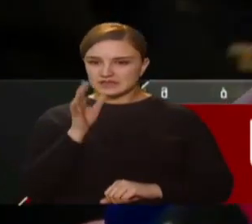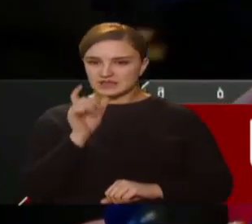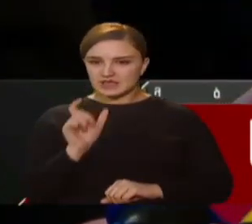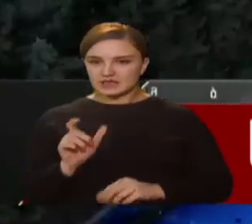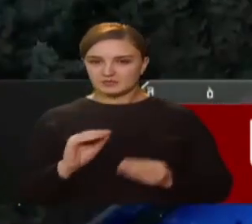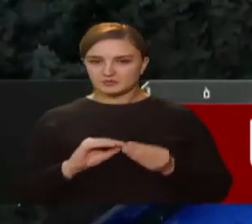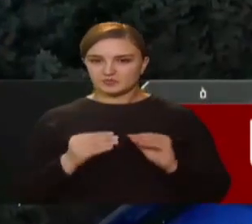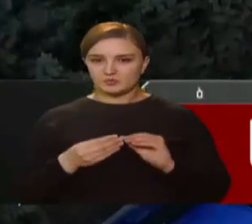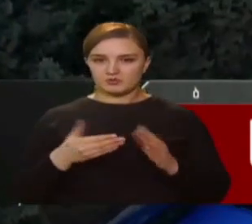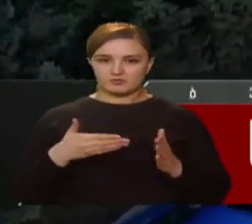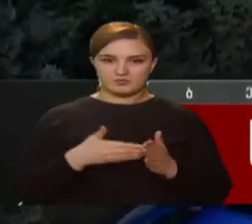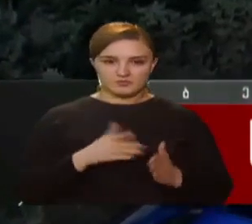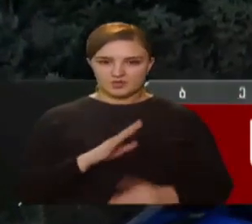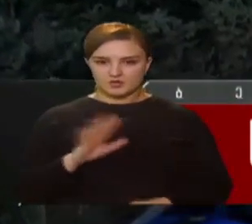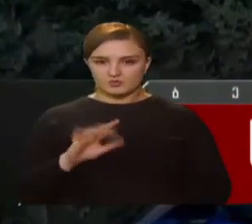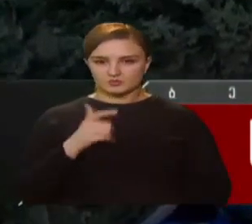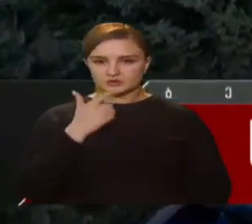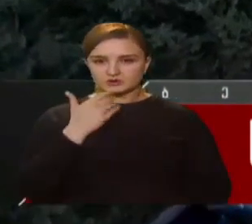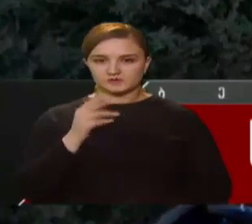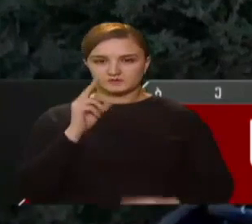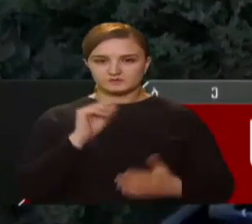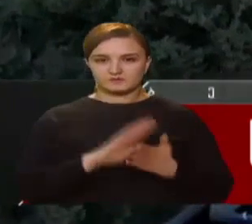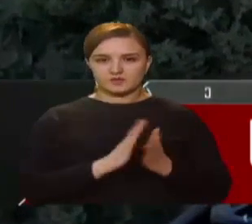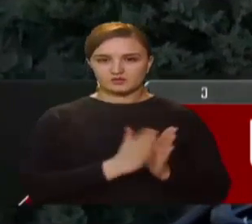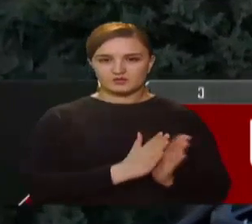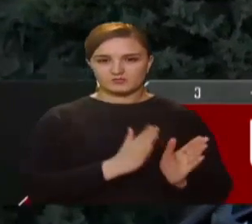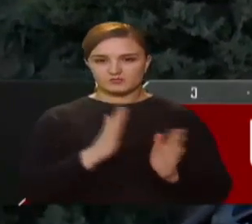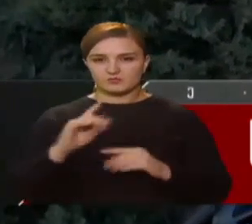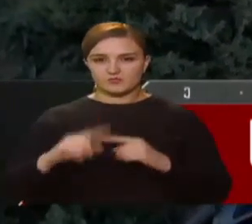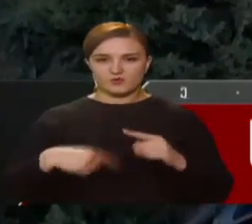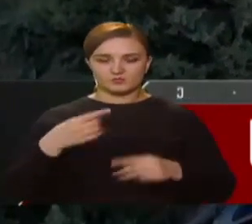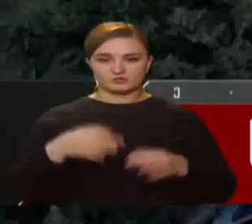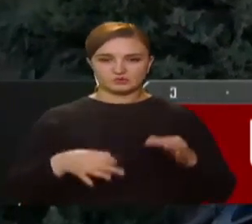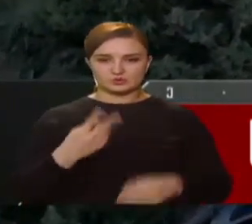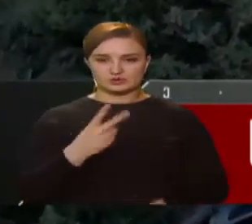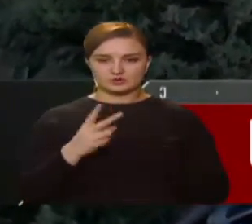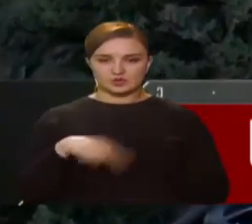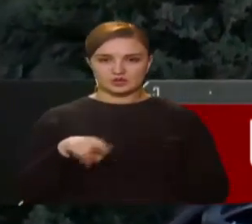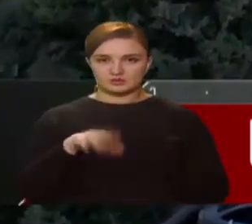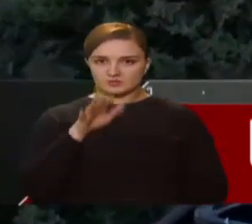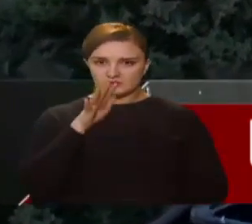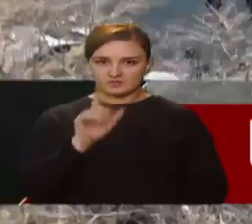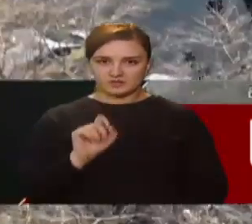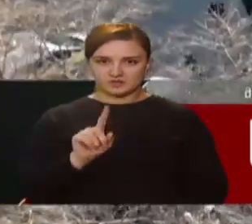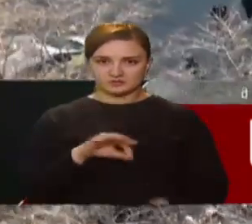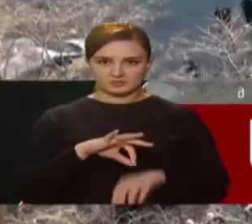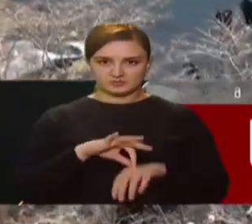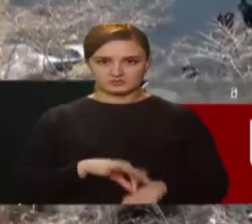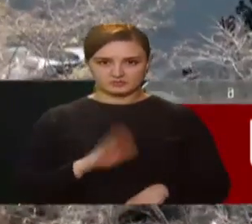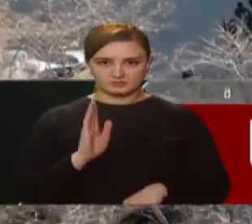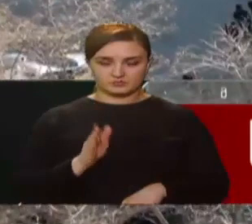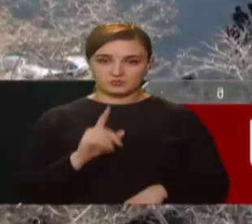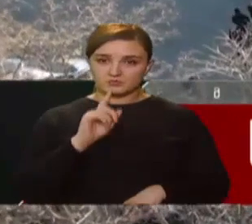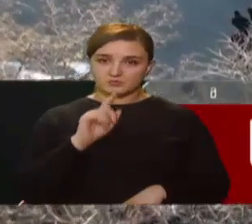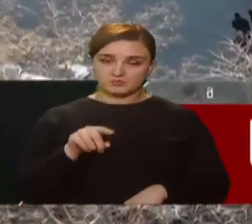შეფერხებია უფლებების დაცვა. მიხეილ სააკაშვილის სასჯელის გადავადების მომდევნო სხდომა 22 დეკემბერს 11 საათზეა ჩანიშნული, თუმცა უზრუნველყოფს თუ